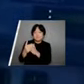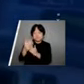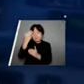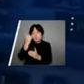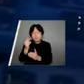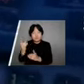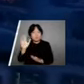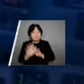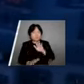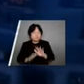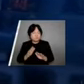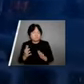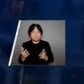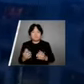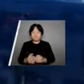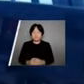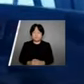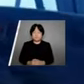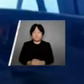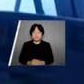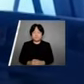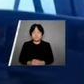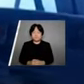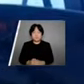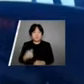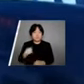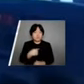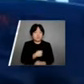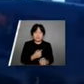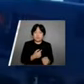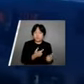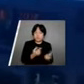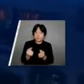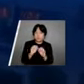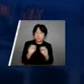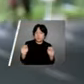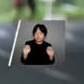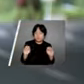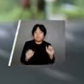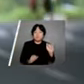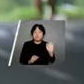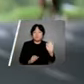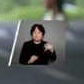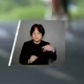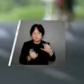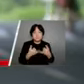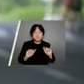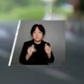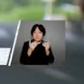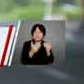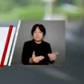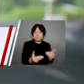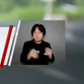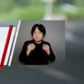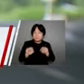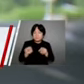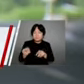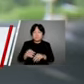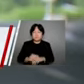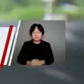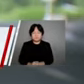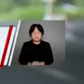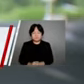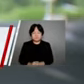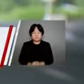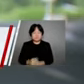banta sa Chinese jets. Gayunman, ayon sa AFP, tuloy lang ang pagpapatrolya. Sa gitna ng panggigipit ng China, itutuloy pa